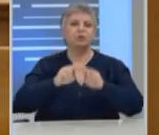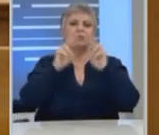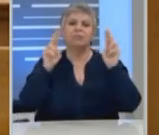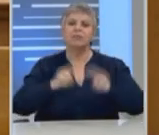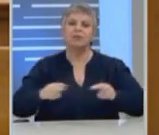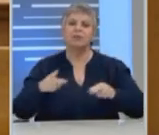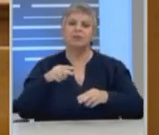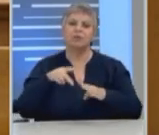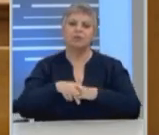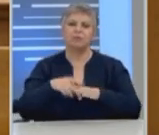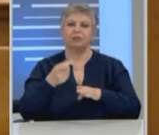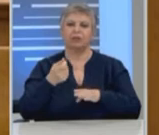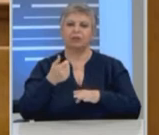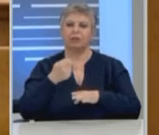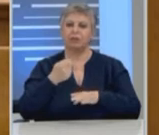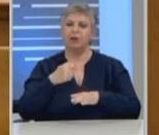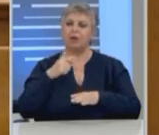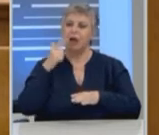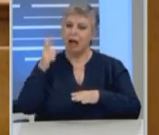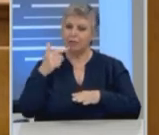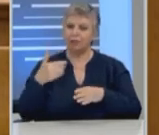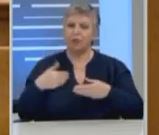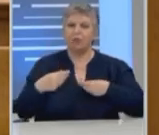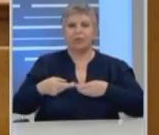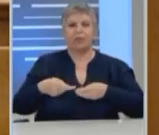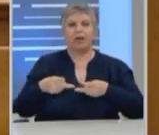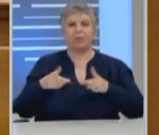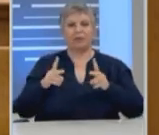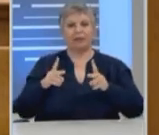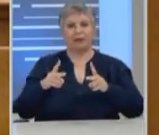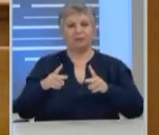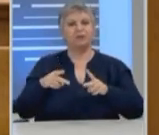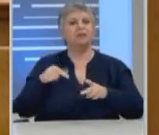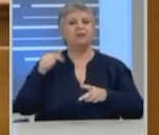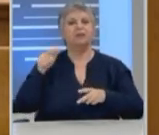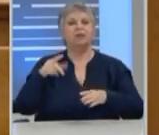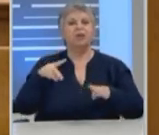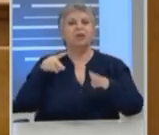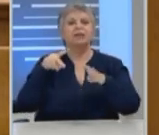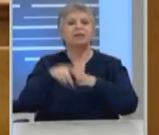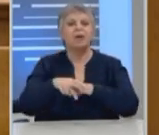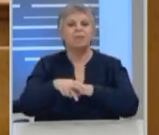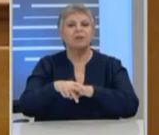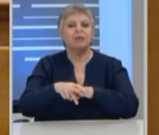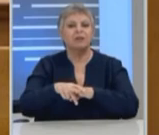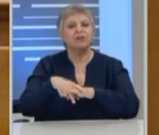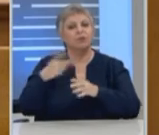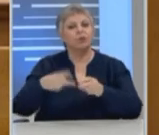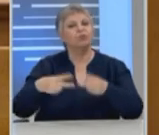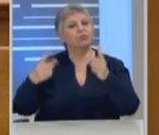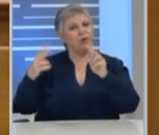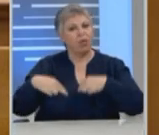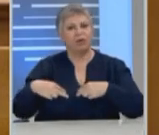το Διοικητικό Συμβούλιο της Ευρωπαϊκής Κεντρικής Τράπεζας να εντάξει και τα ελληνικά ομόλογα στο πρόγραμμα